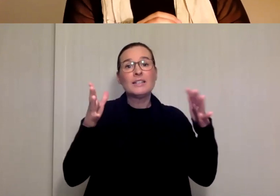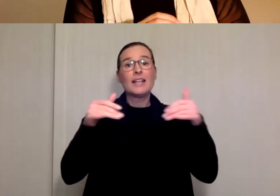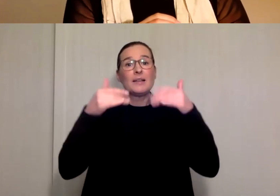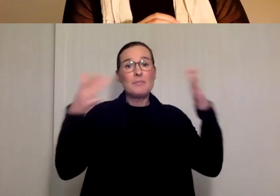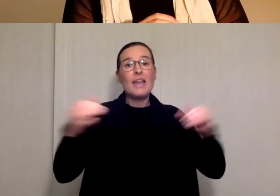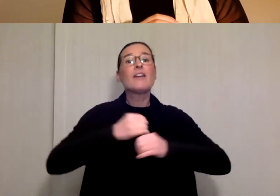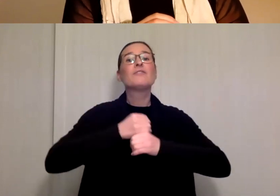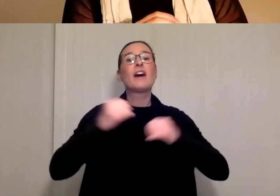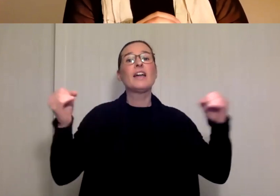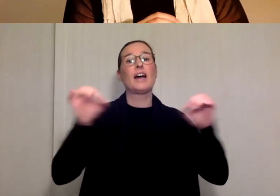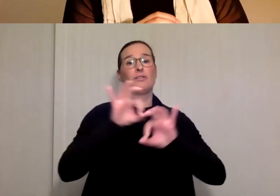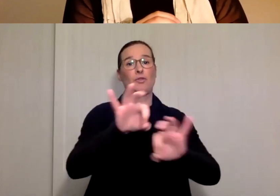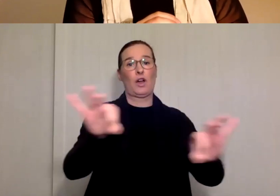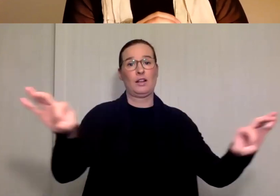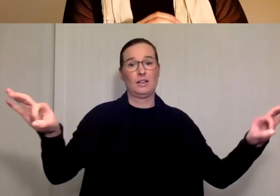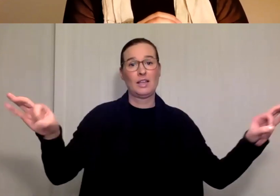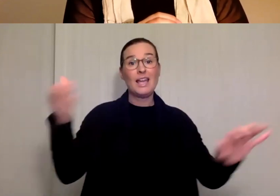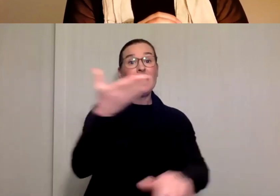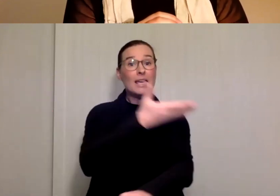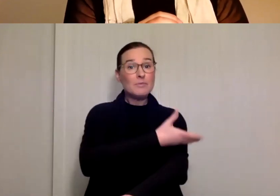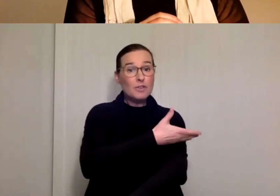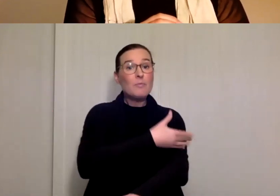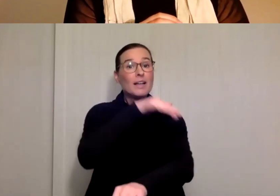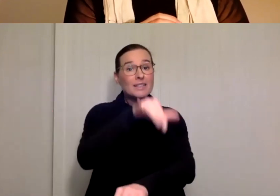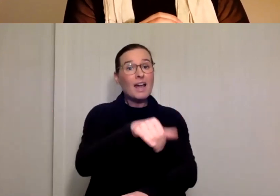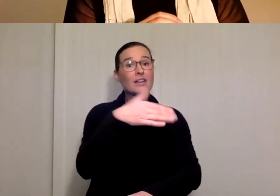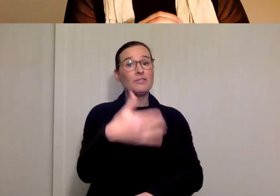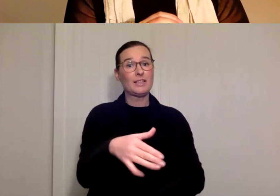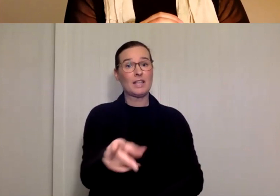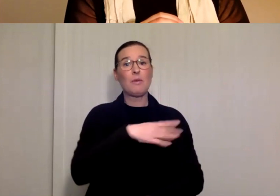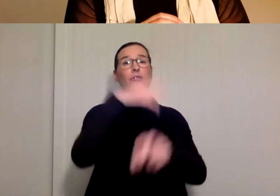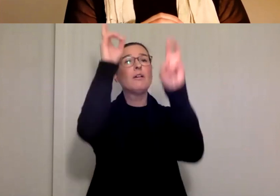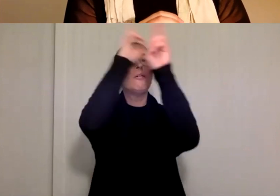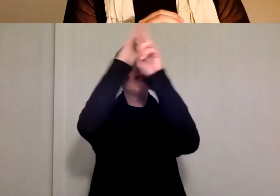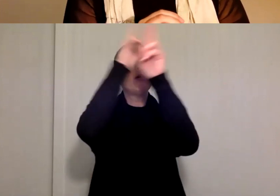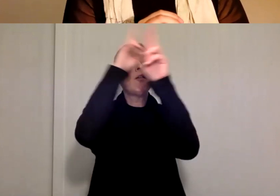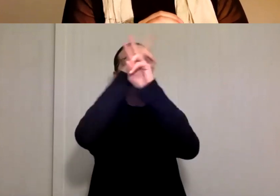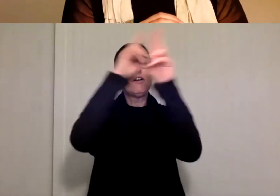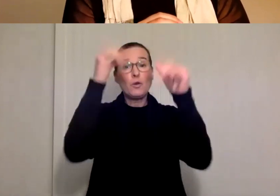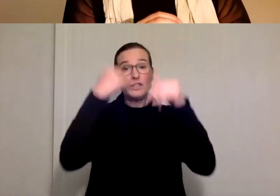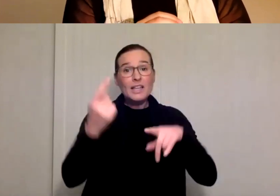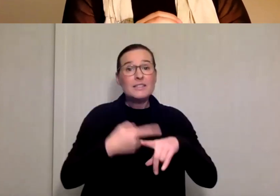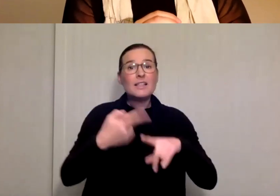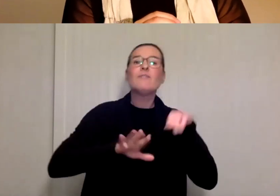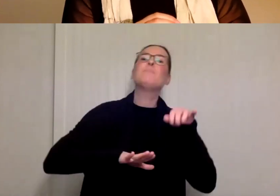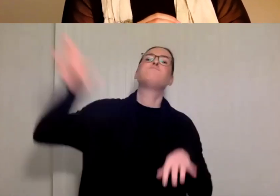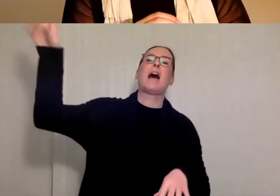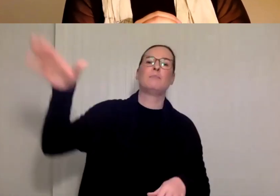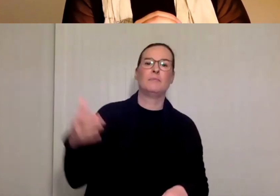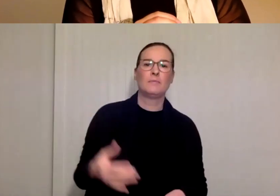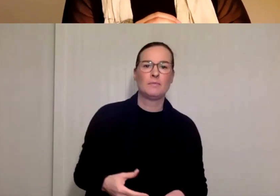diesen Zustand im Sommer. Wir haben ihn völlig leichtfertig verspielt, aus unserer Sicht. Und warum?